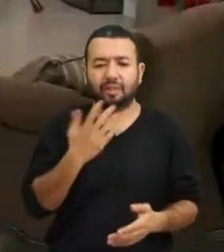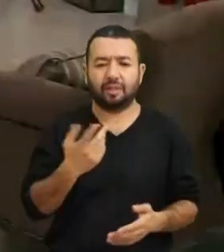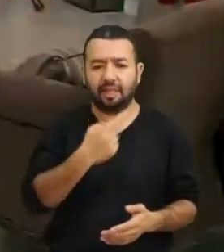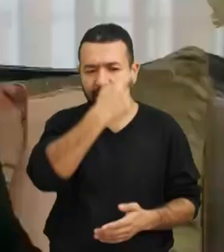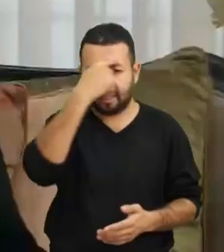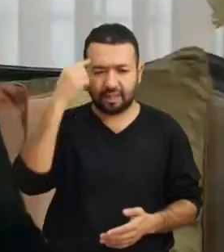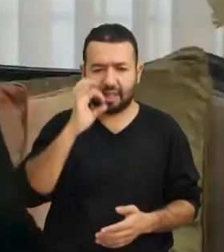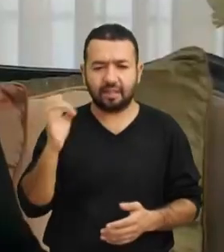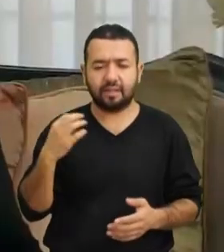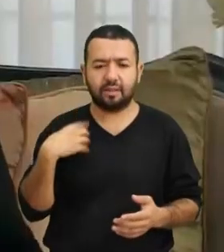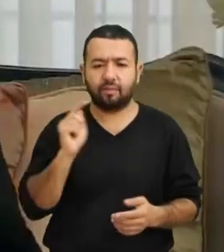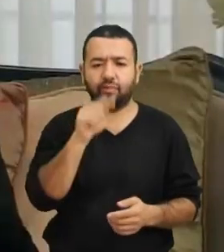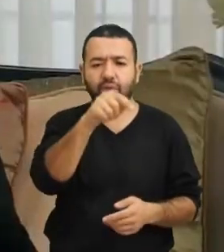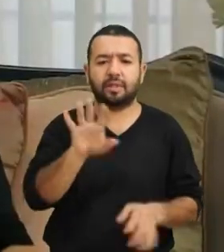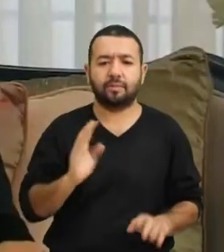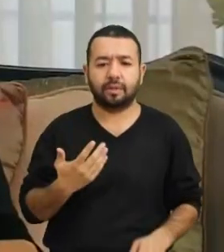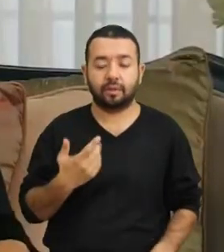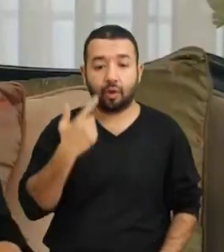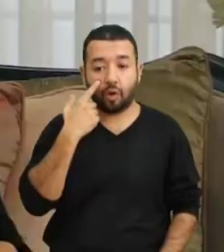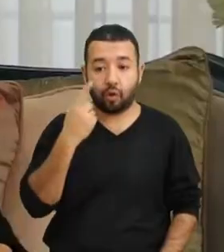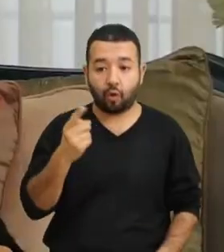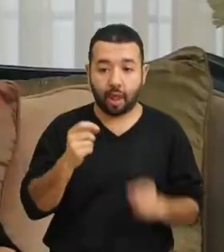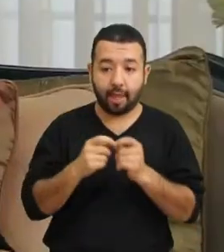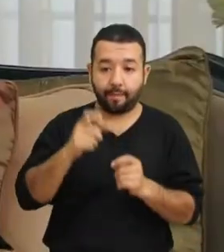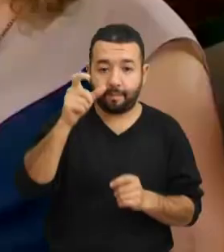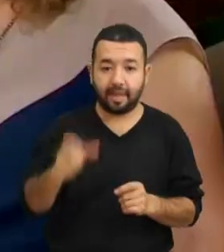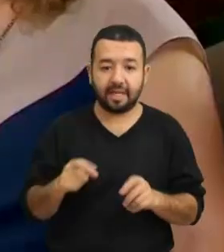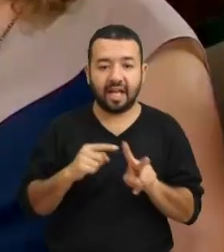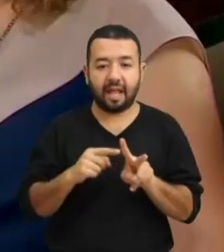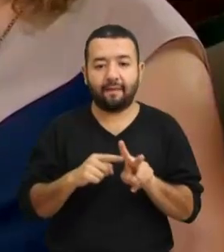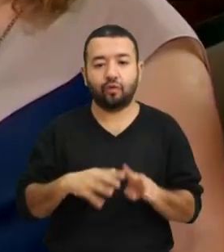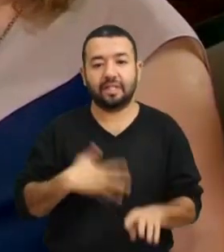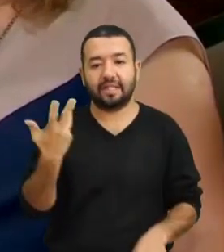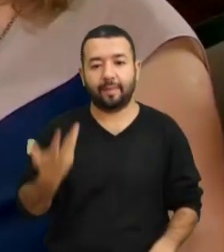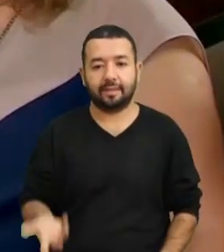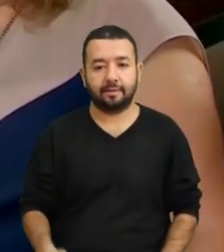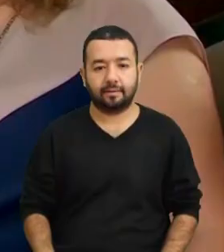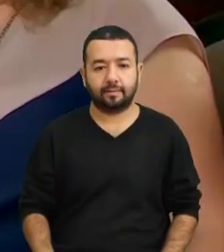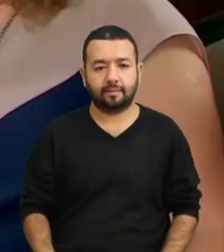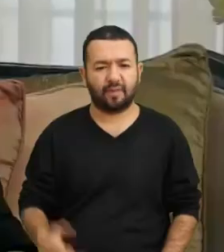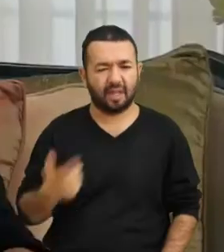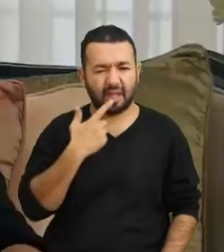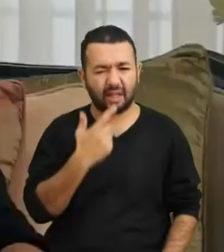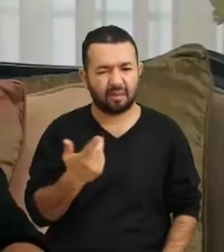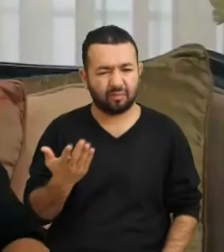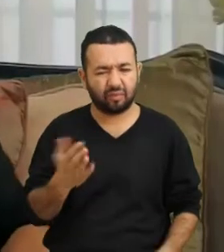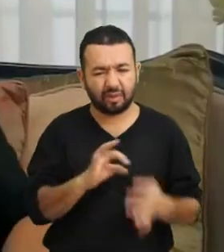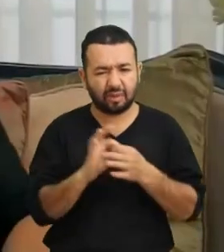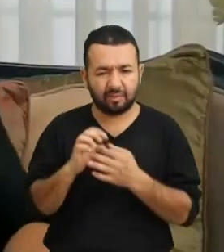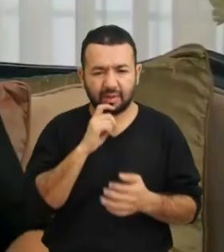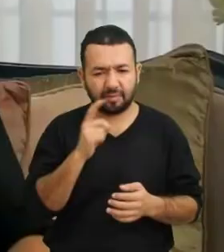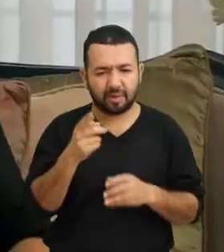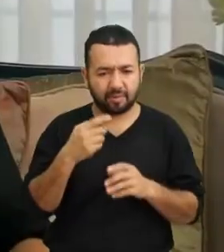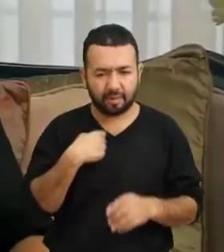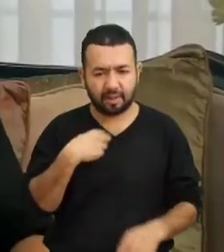Talihsizlik bulaşır mı? Görünen biricik kılavuz karga istemez anneşkocuğum. Ne dedi bu ya? Kızım şifa